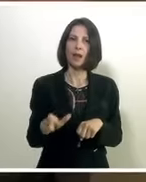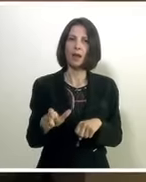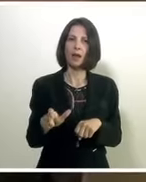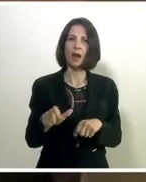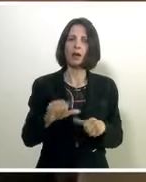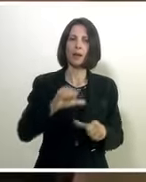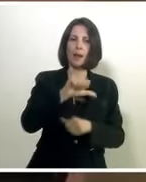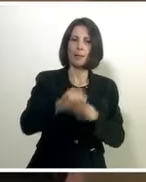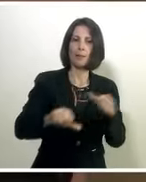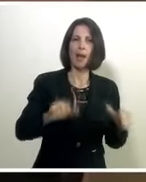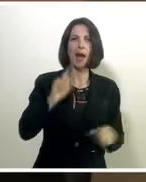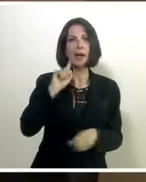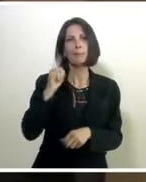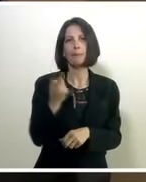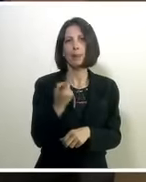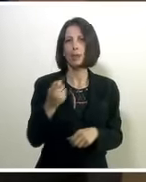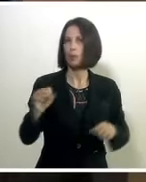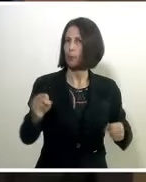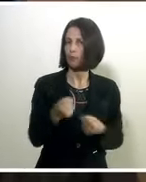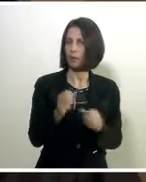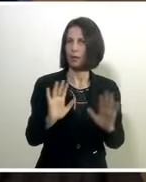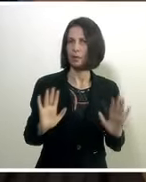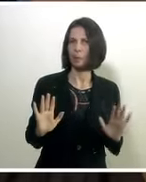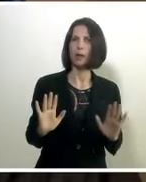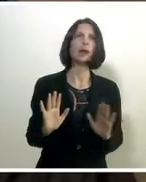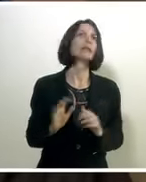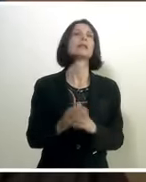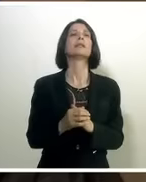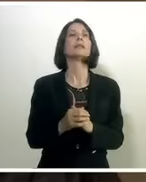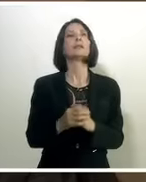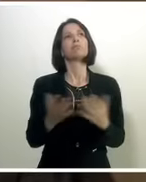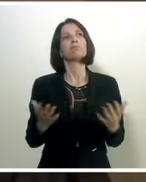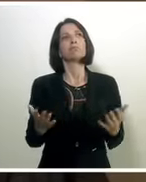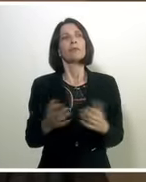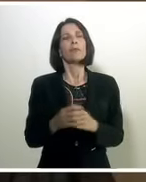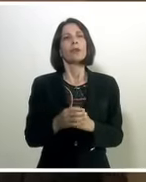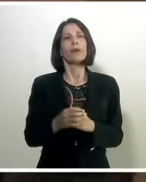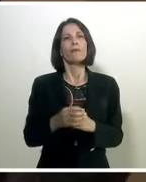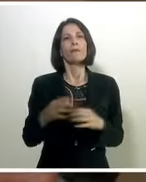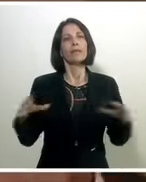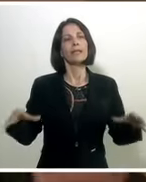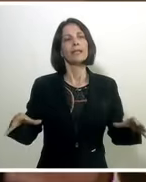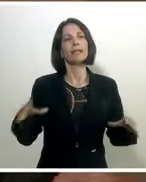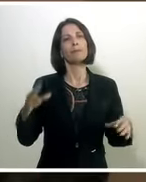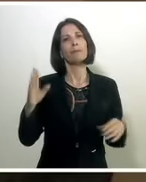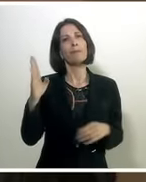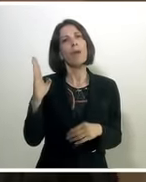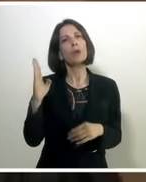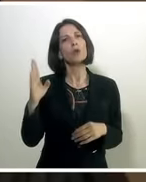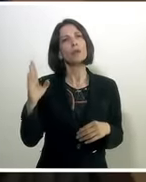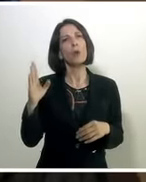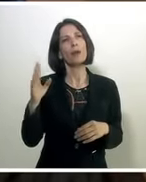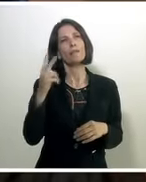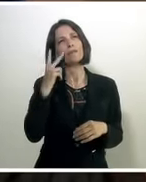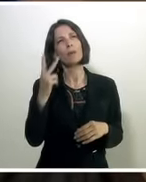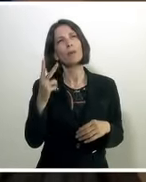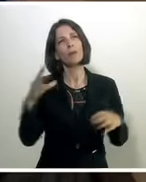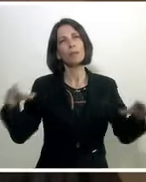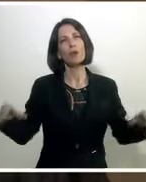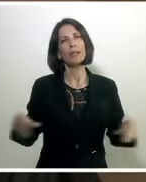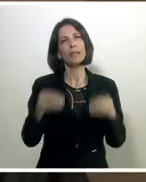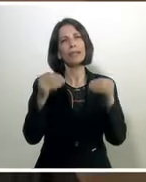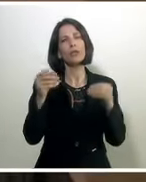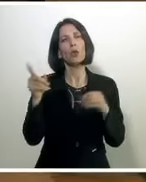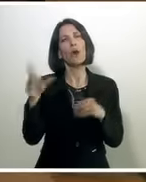partiti è discutibile intravedere in Berlinguer l'inizio di una deriva che poi nei decenni successivi